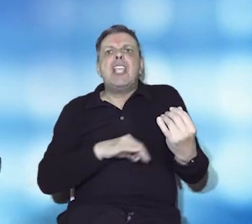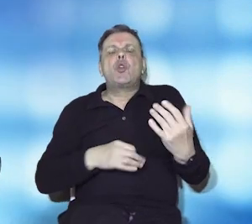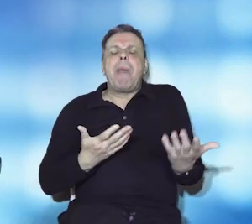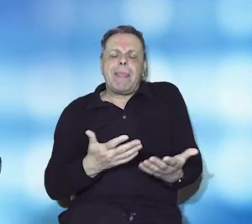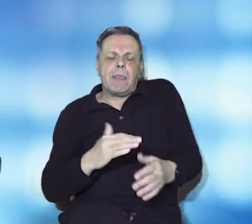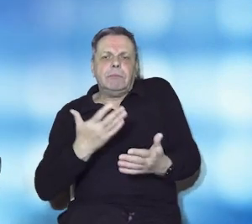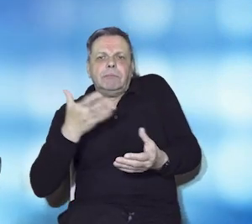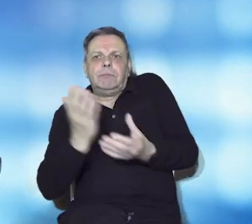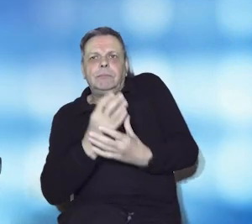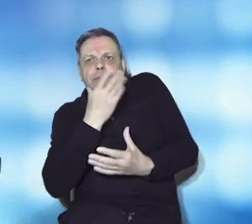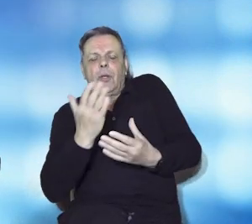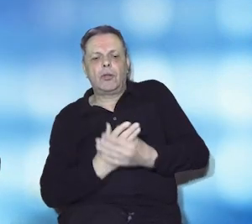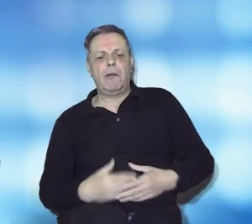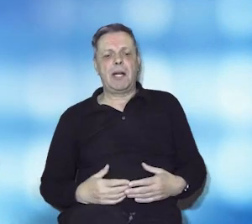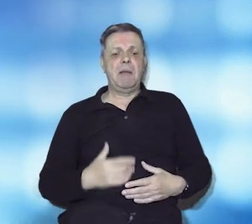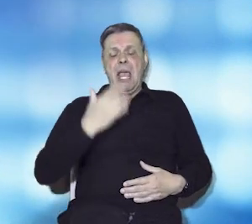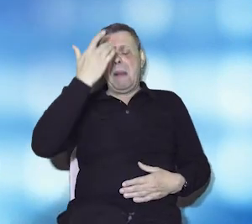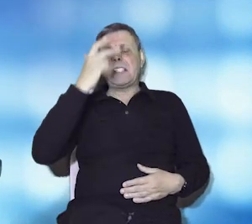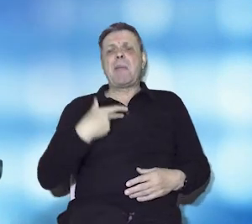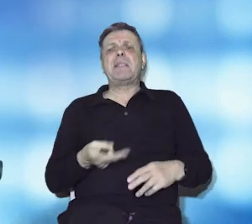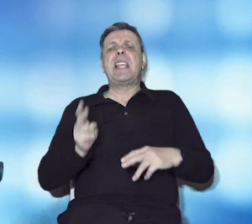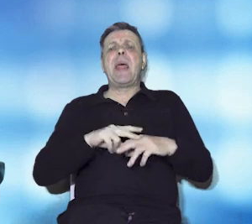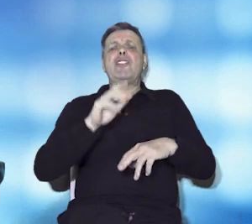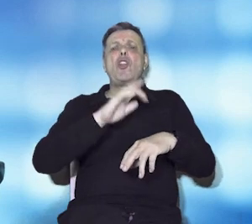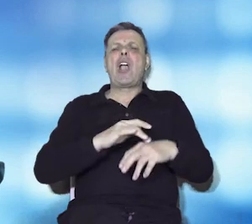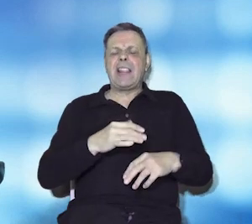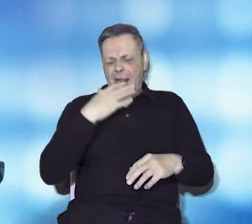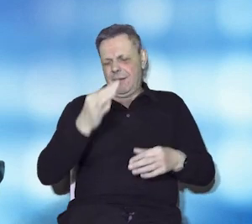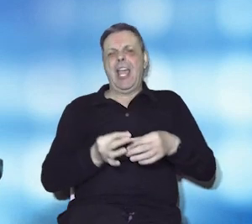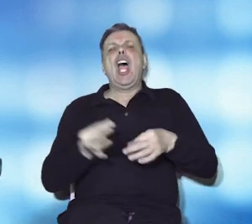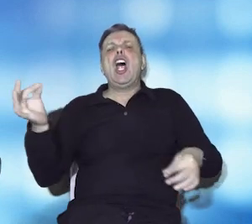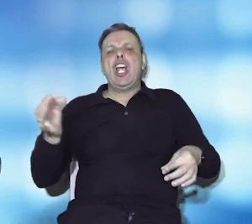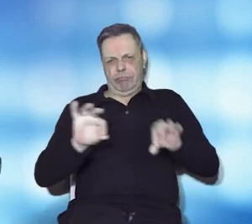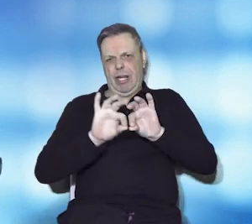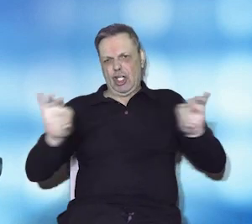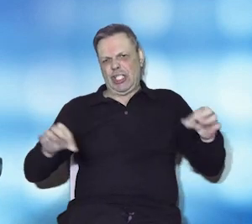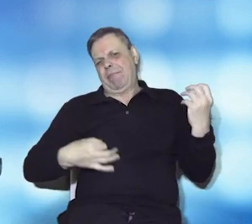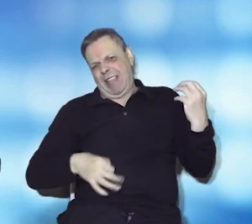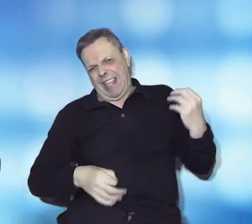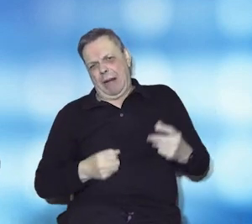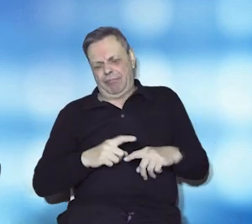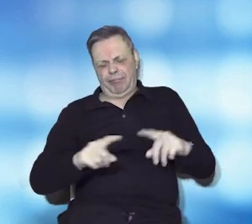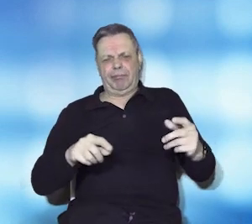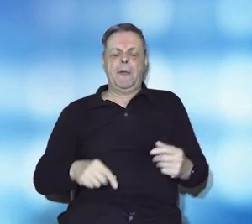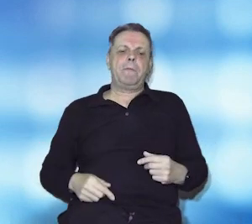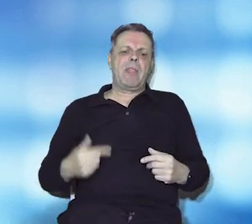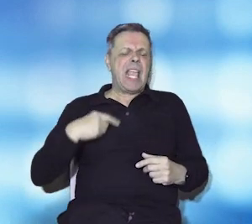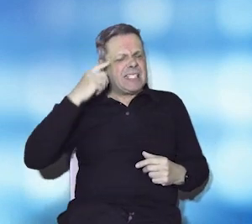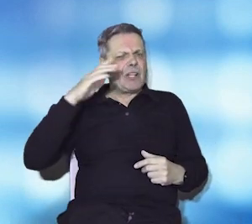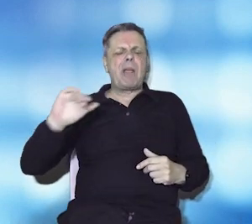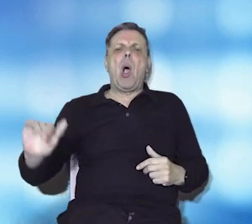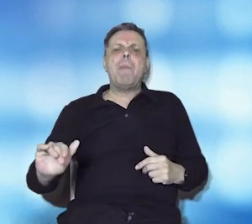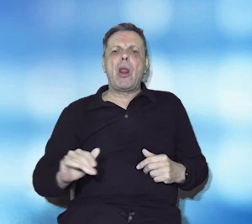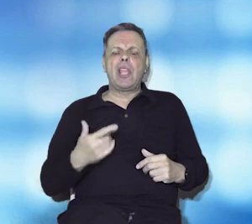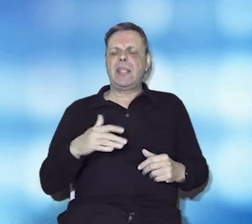evo, nekako sam se najviše dotakao tih žičanih instrumenata. Jel? Sjećam se još kao malo dijete da mi je